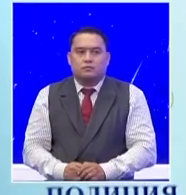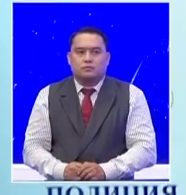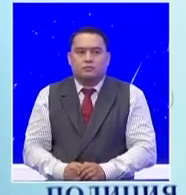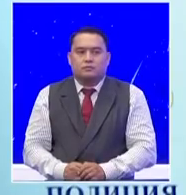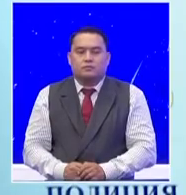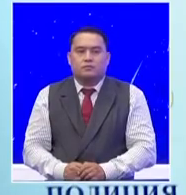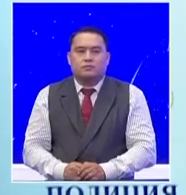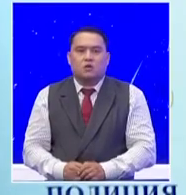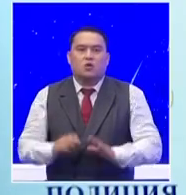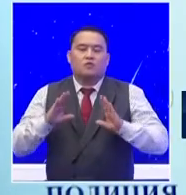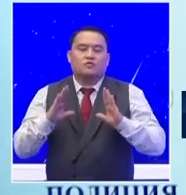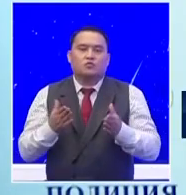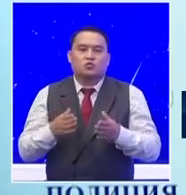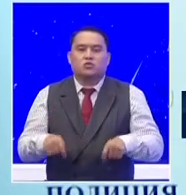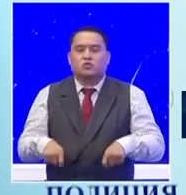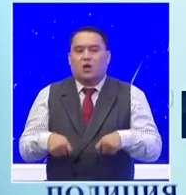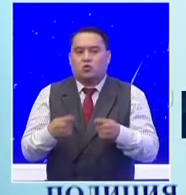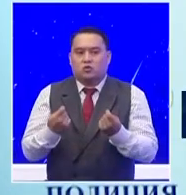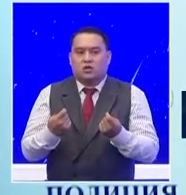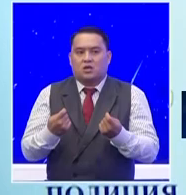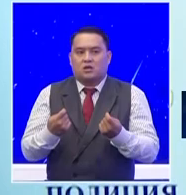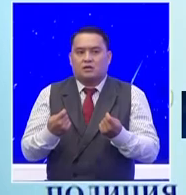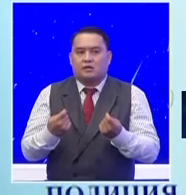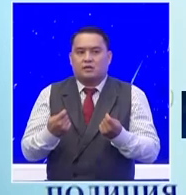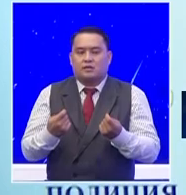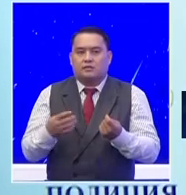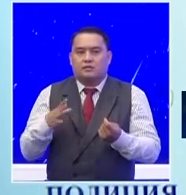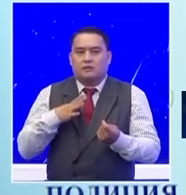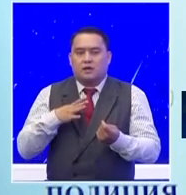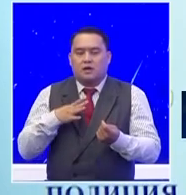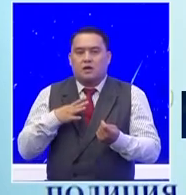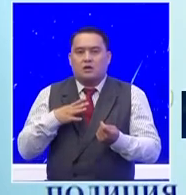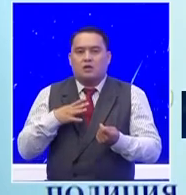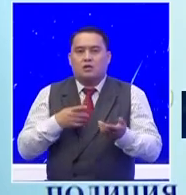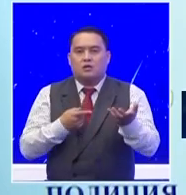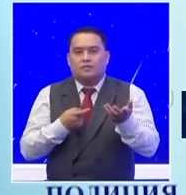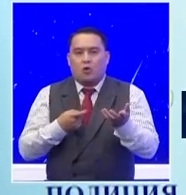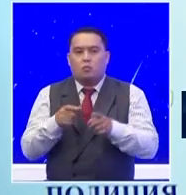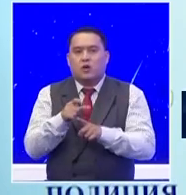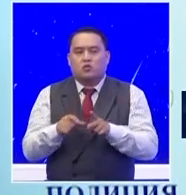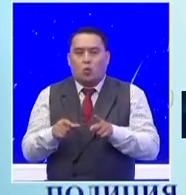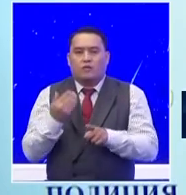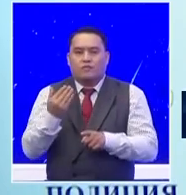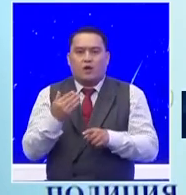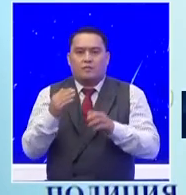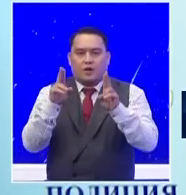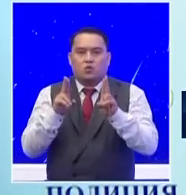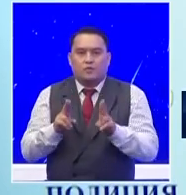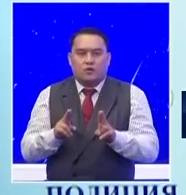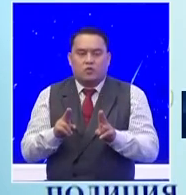В случаях нарушения условий порядка хранения, использования гражданского служебного оружия и патронов к ним в порядке